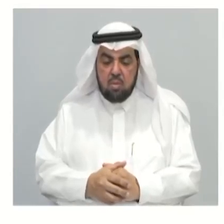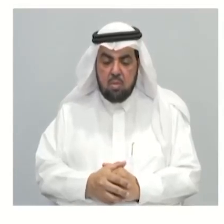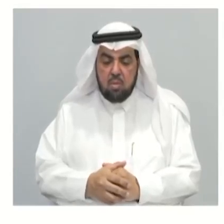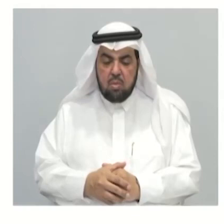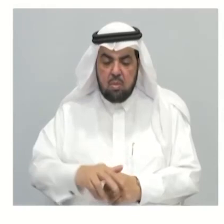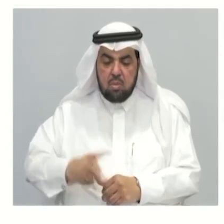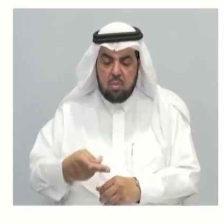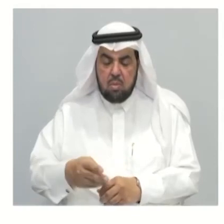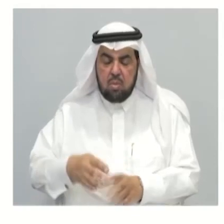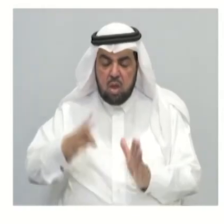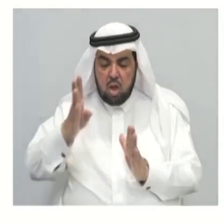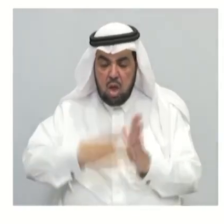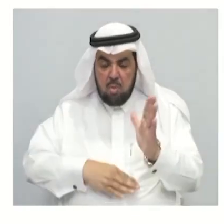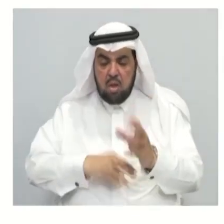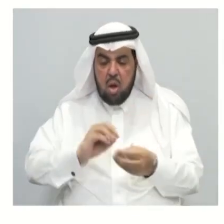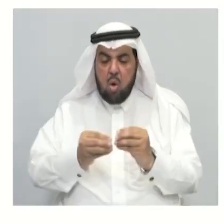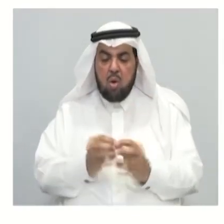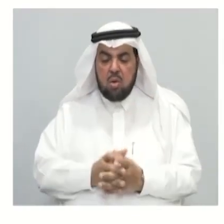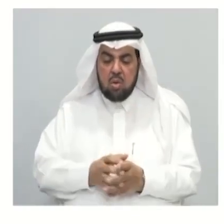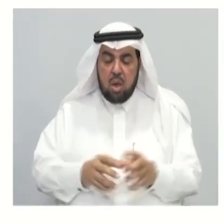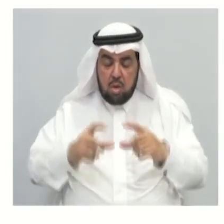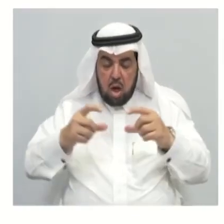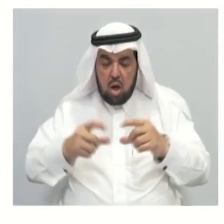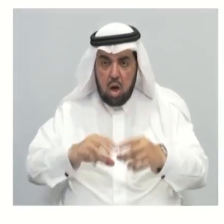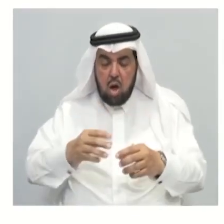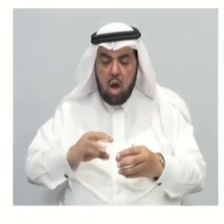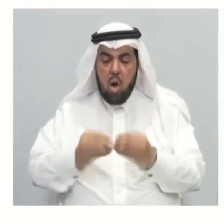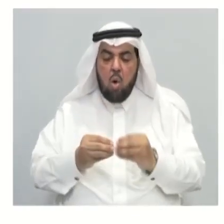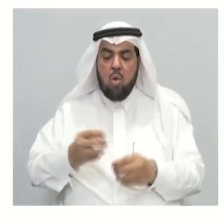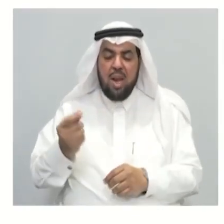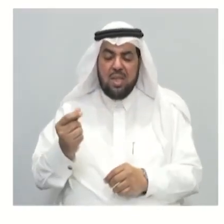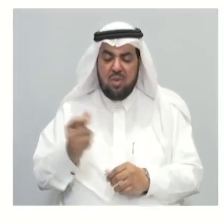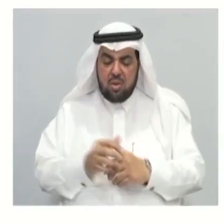وتغيير التعبئه تعبئه الحقل الى اللون